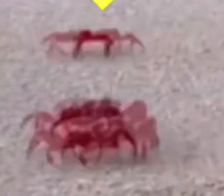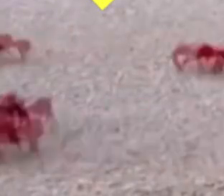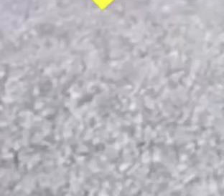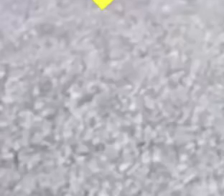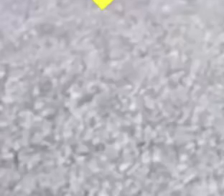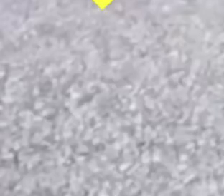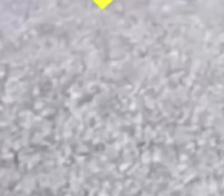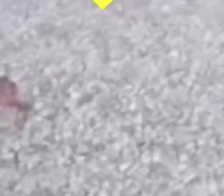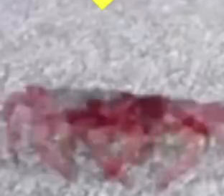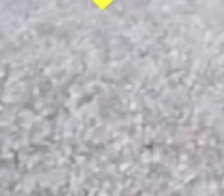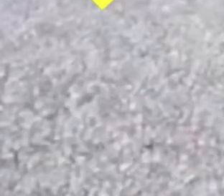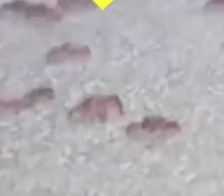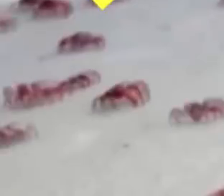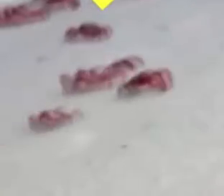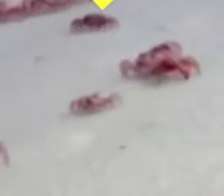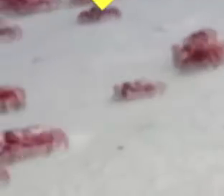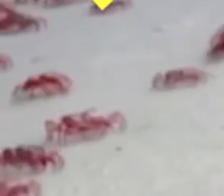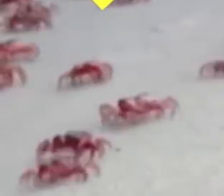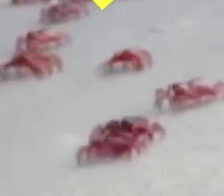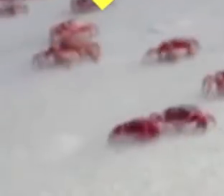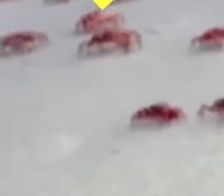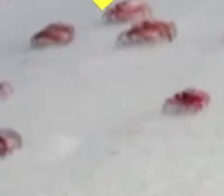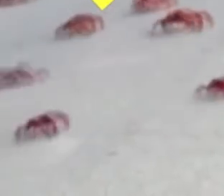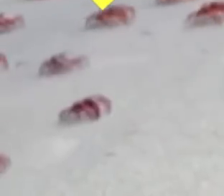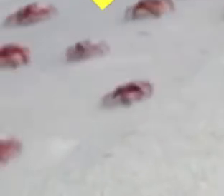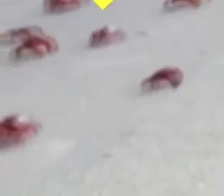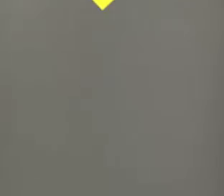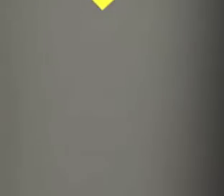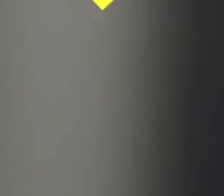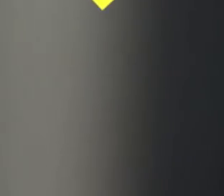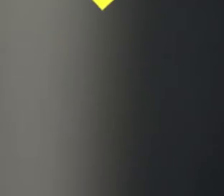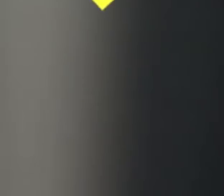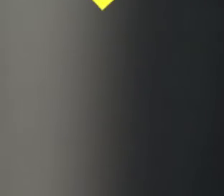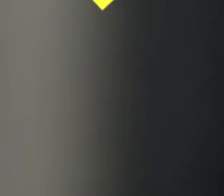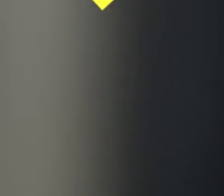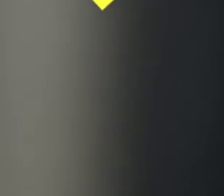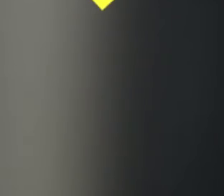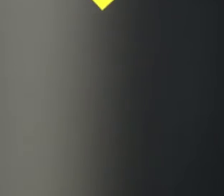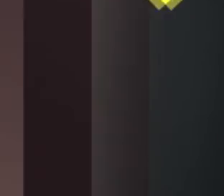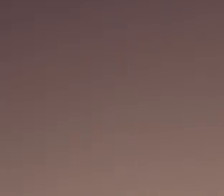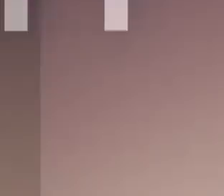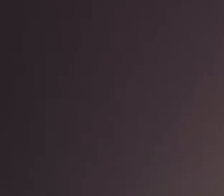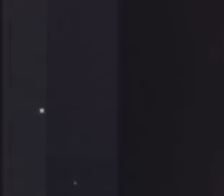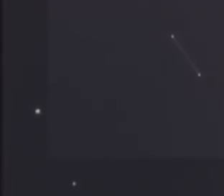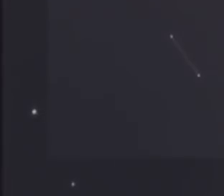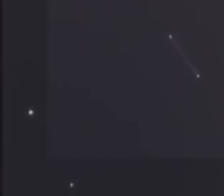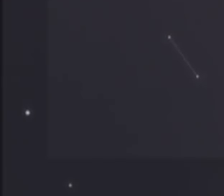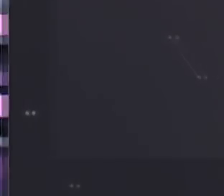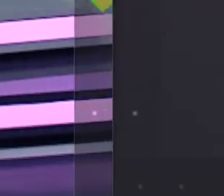וגם מתקפת הסרטנים. מה גרם למיליוני סרטנים אדומים לפשוט על האי האוסטרלי הזה?